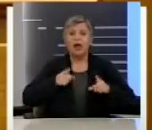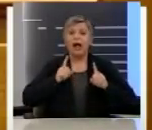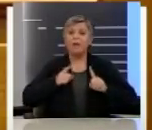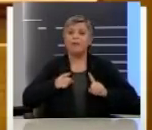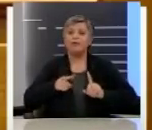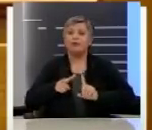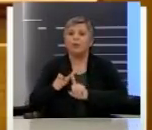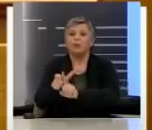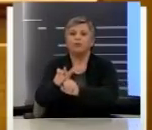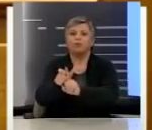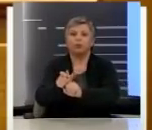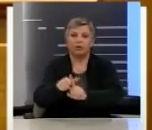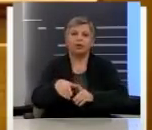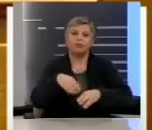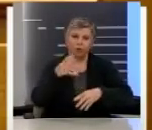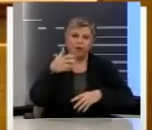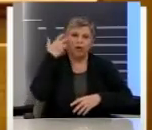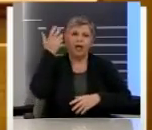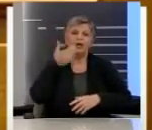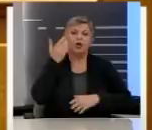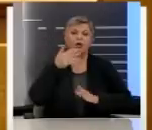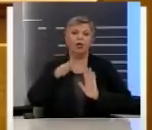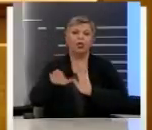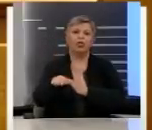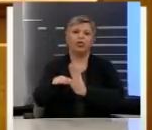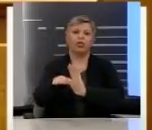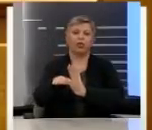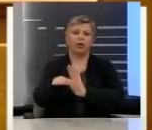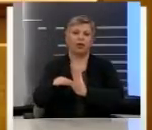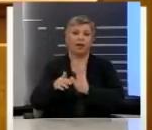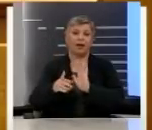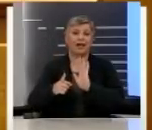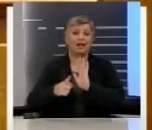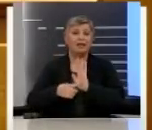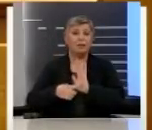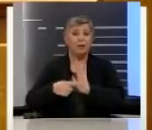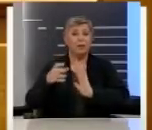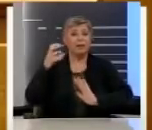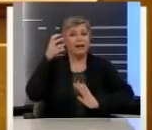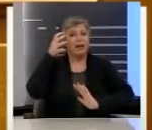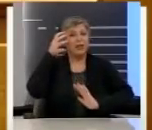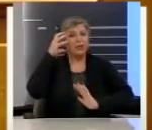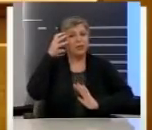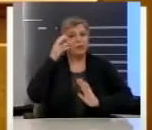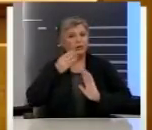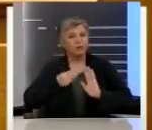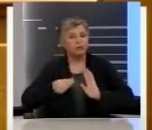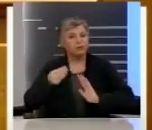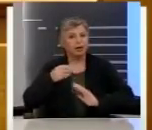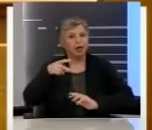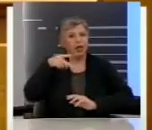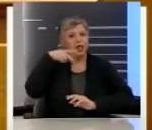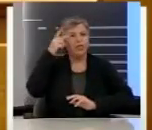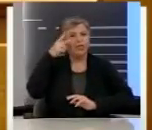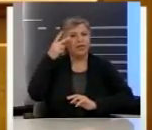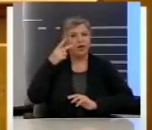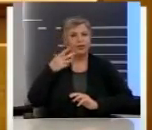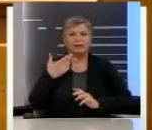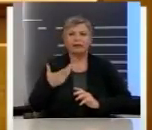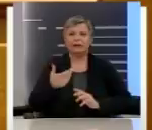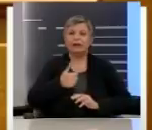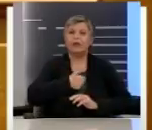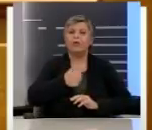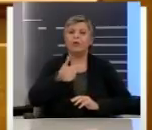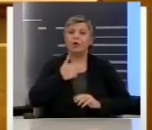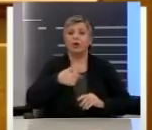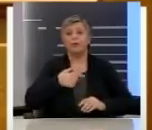δεύτερης κατηγορίας. Και να θυμόμαστε και κάτι ακόμα. Τα δικαιώματα δεν έχουν νόημα γενικά για να τα επικαλούμαστε